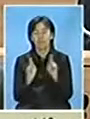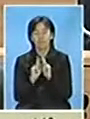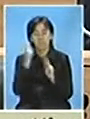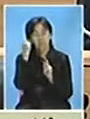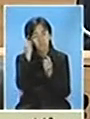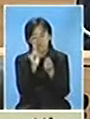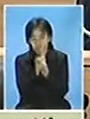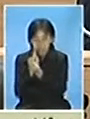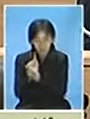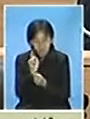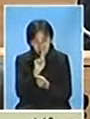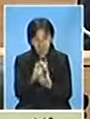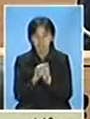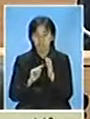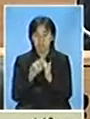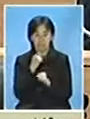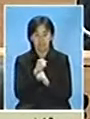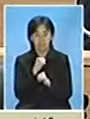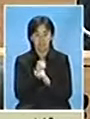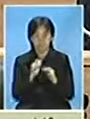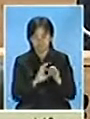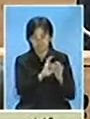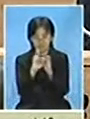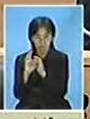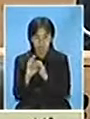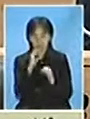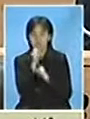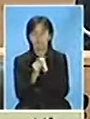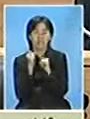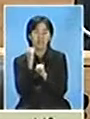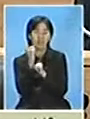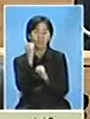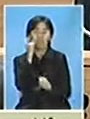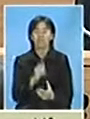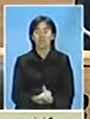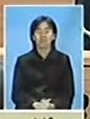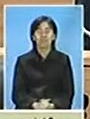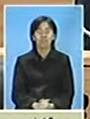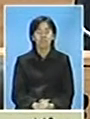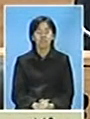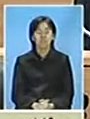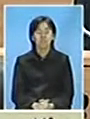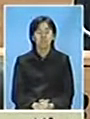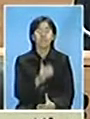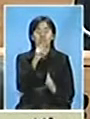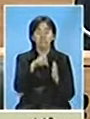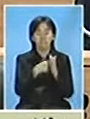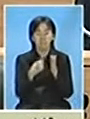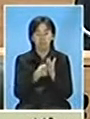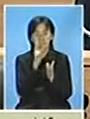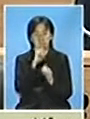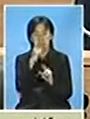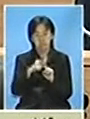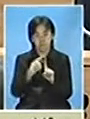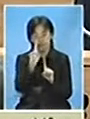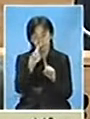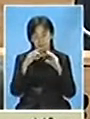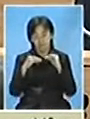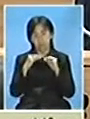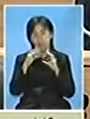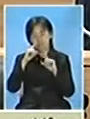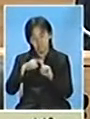กันหมดกว่าจะเริ่มทำงานเข้าขากันปีหนึ่งเพราะเดือนหนึ่งประชุมกันครั้งหนึ่